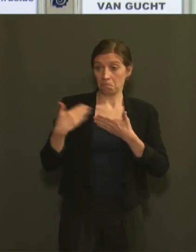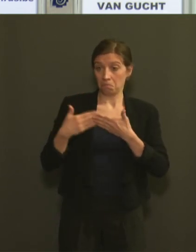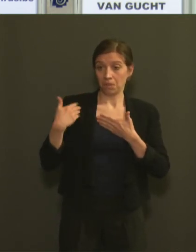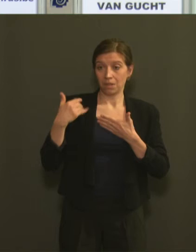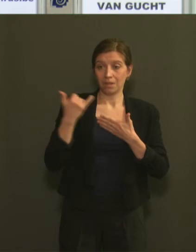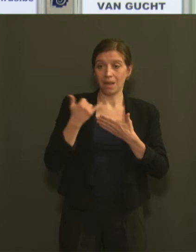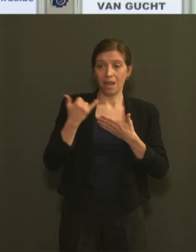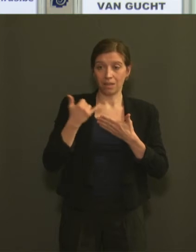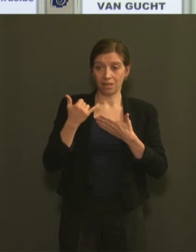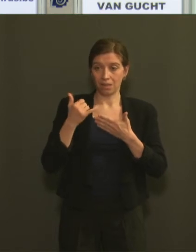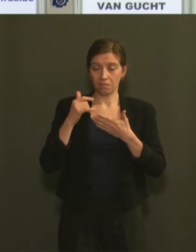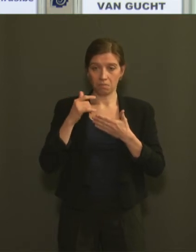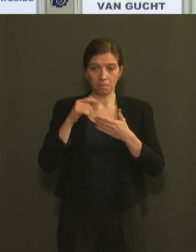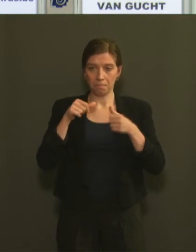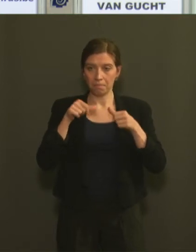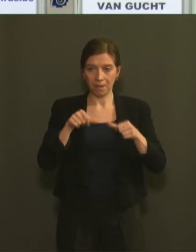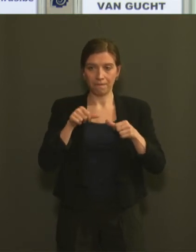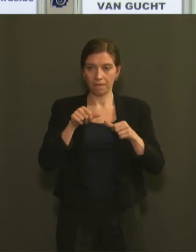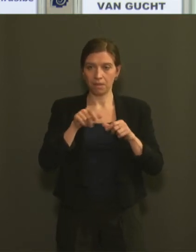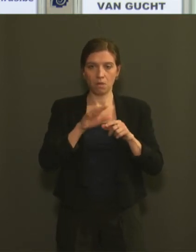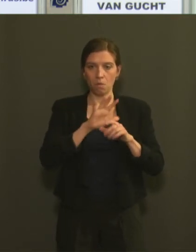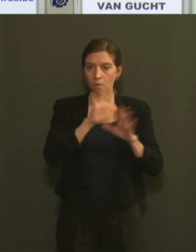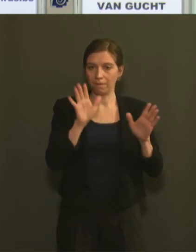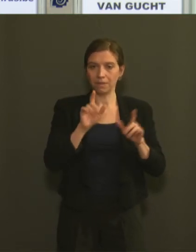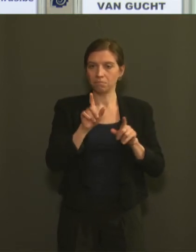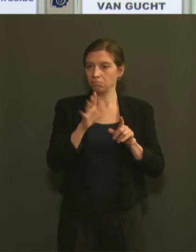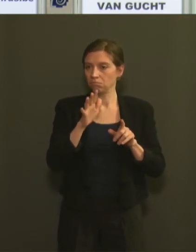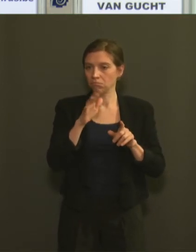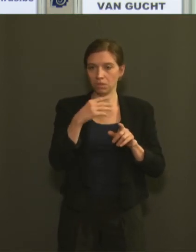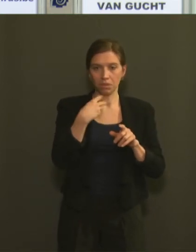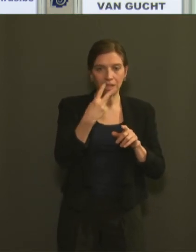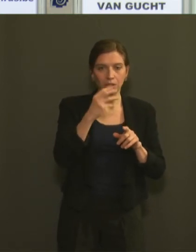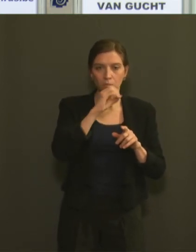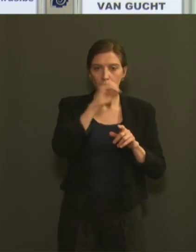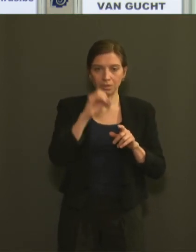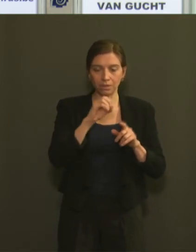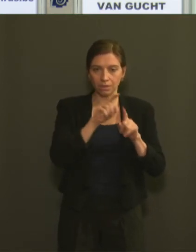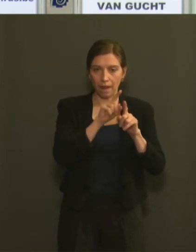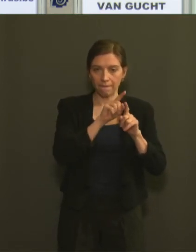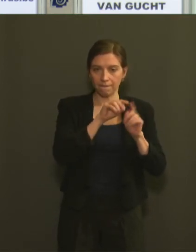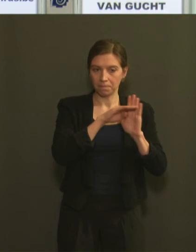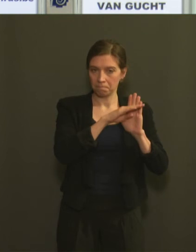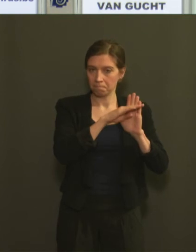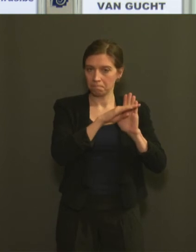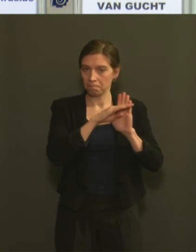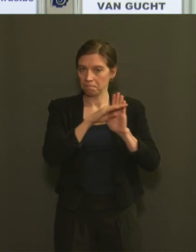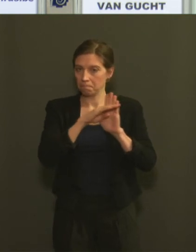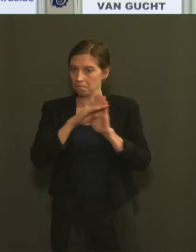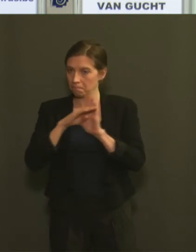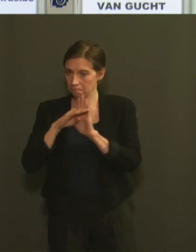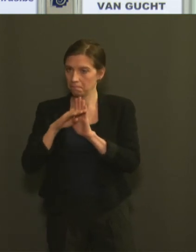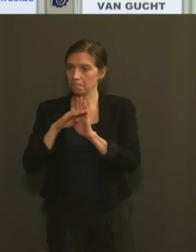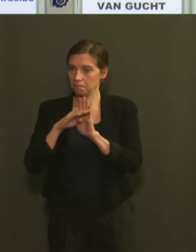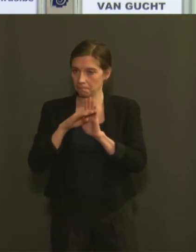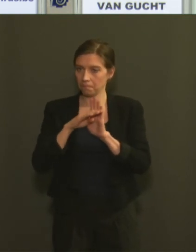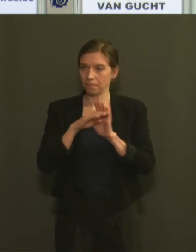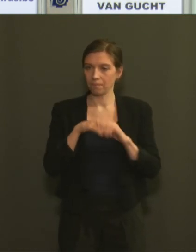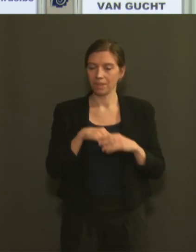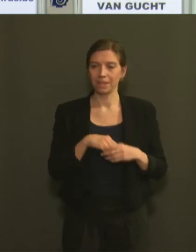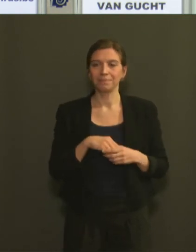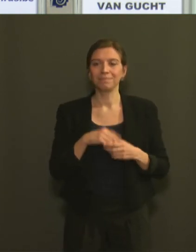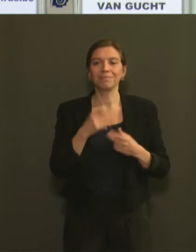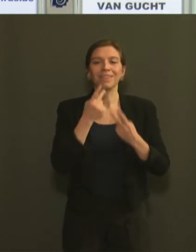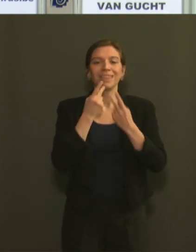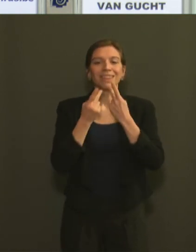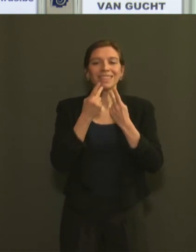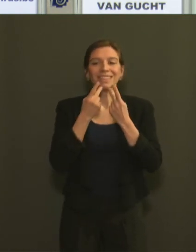dans porte est ouverte à d'autres événements d'artigues des verts on devait perdre